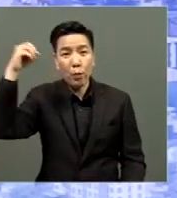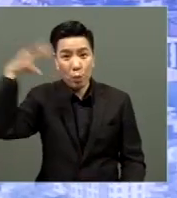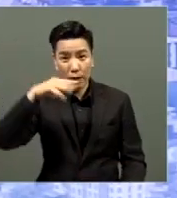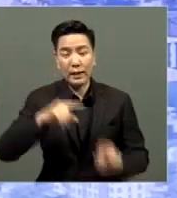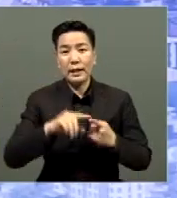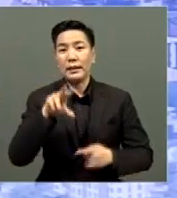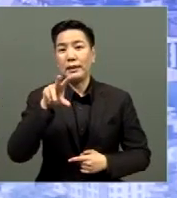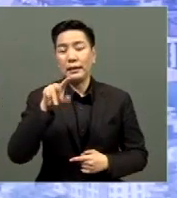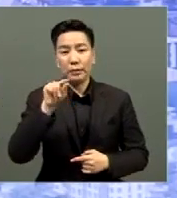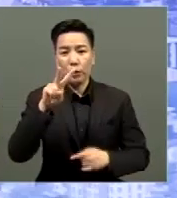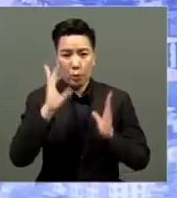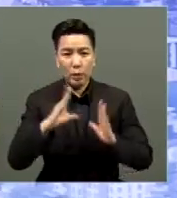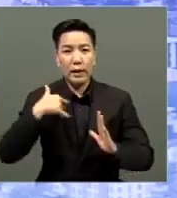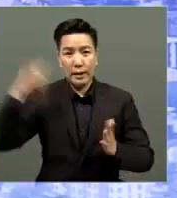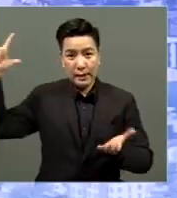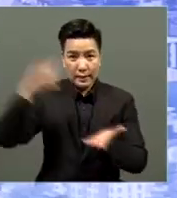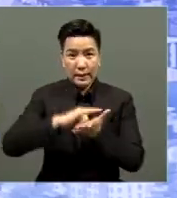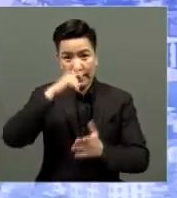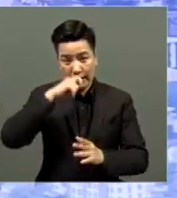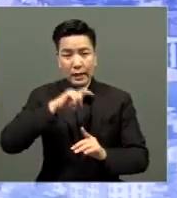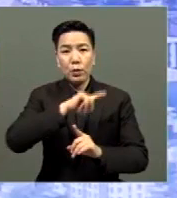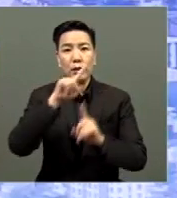คนแล้วก็อุรุกวัยสองคนก็จะกลับมาถึงเมืองไทยในวันที่20นะครับพฤษภาคมนะครับโดยการใช้เครื่องบินเหมาลำนะครับมายังประเทศบราซิลและก็จะเดินทางด้วยเครื่องบินพาณิชย์ไปอย่างประเทศเนเธอร์แลนด์และก็กลับมายังประเทศไทยต่อมีประเด็นก็คือสิ่งที่ต่างประเทศต่างๆเหล่านั้นนะครับเขาปิดน่านฟ้าของเขาก็เลยทำให้เกิดความอ่าต้องต้องมีกระบวนการต่างๆหลายอย่างซึ่งต้องขอขอบพระคุณนะครับต่างกระทรวงการต่างประเทศแล้วก็ผู้ที่มีส่วนเกี่ยวข้องทั้งหลายนะครับช่วยกันทำให้เขากลับมาครับผม